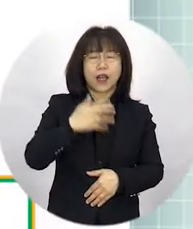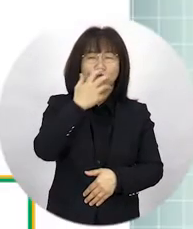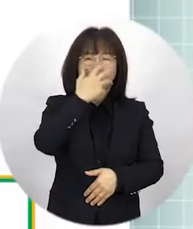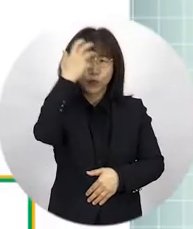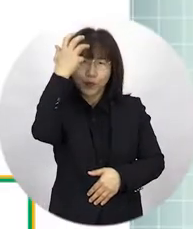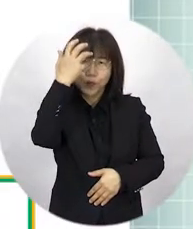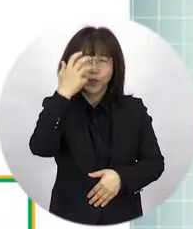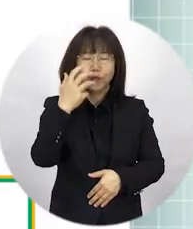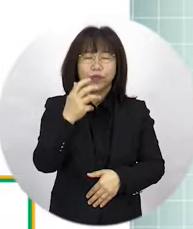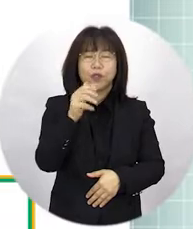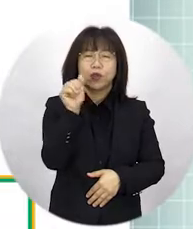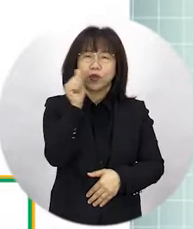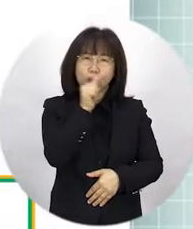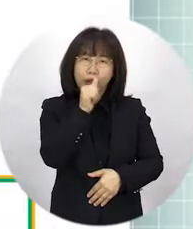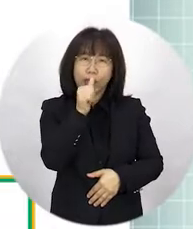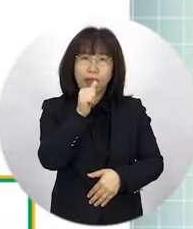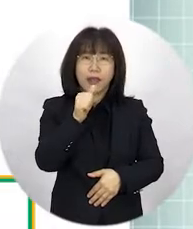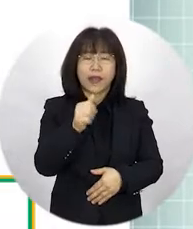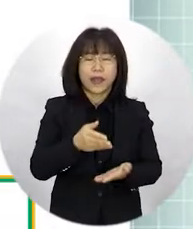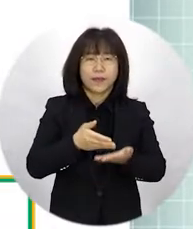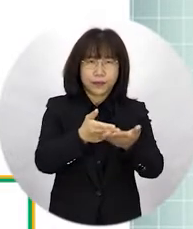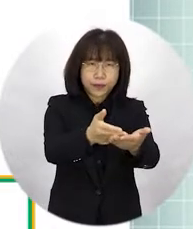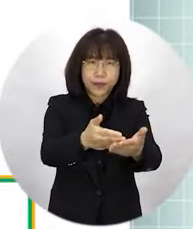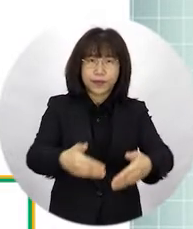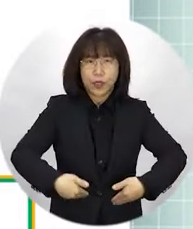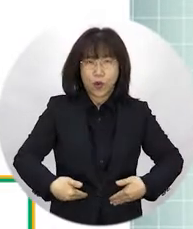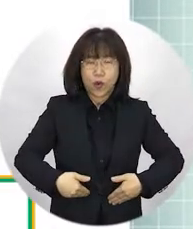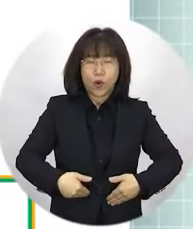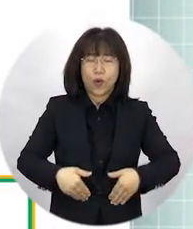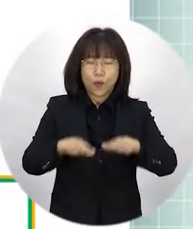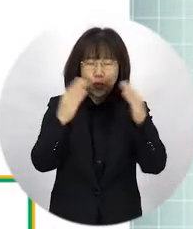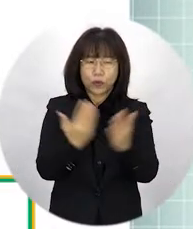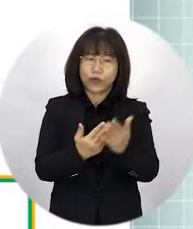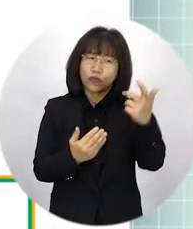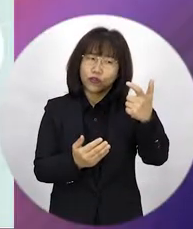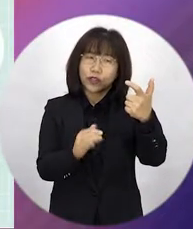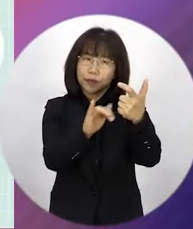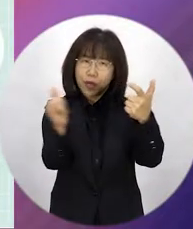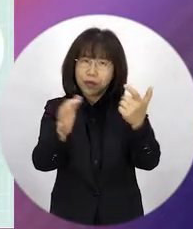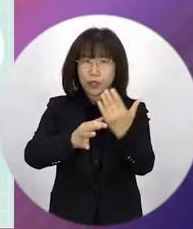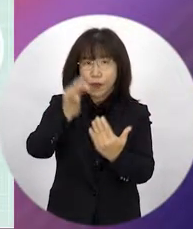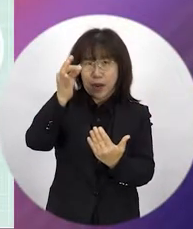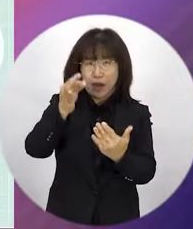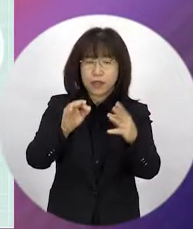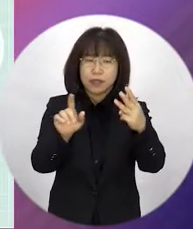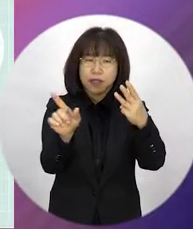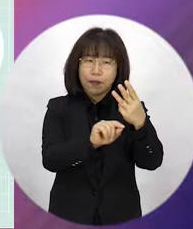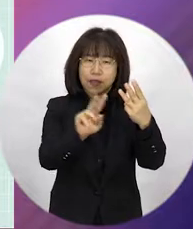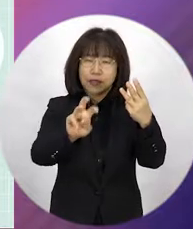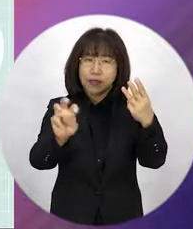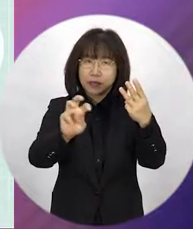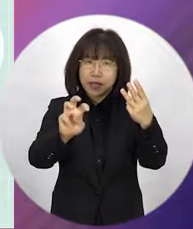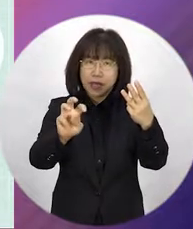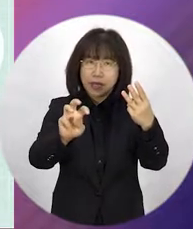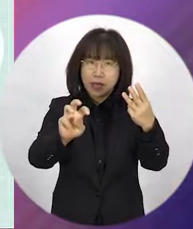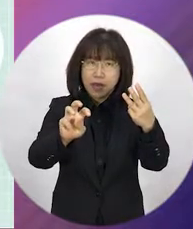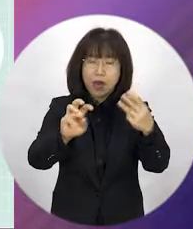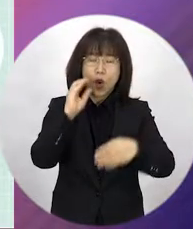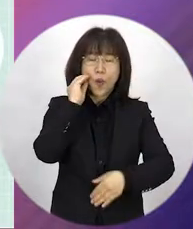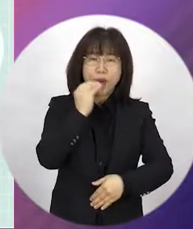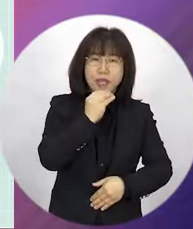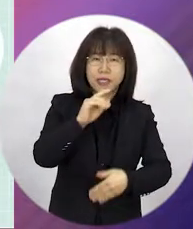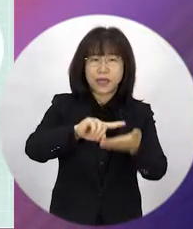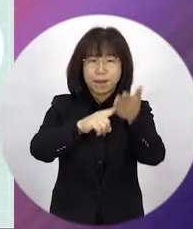중 기사 한 편을 제출해야 합니다. 어린이 기자는 모두 60명을 선발하며 오는 3월 30일 구 홈페이지를